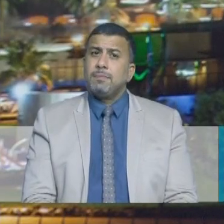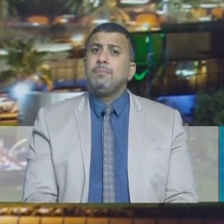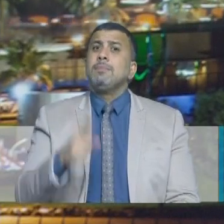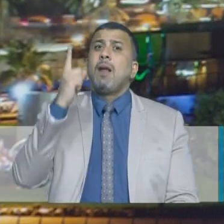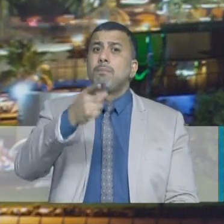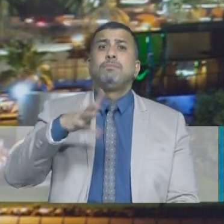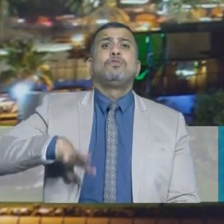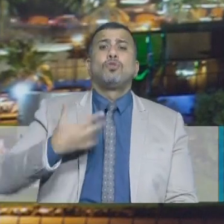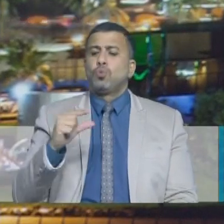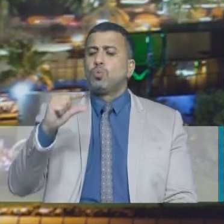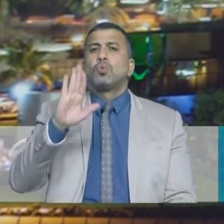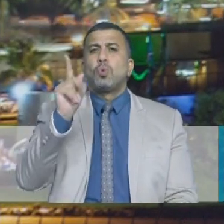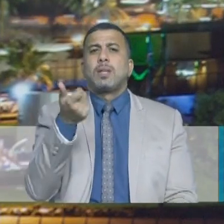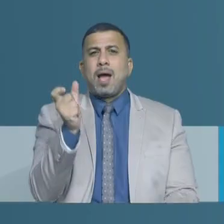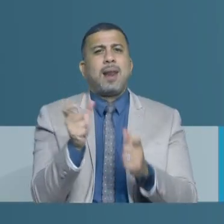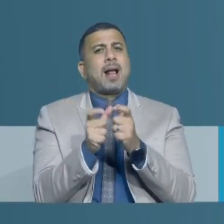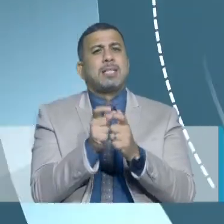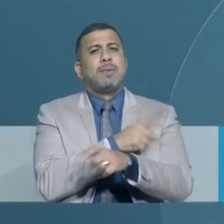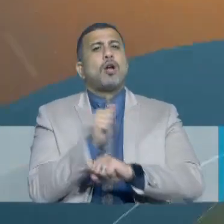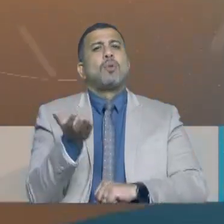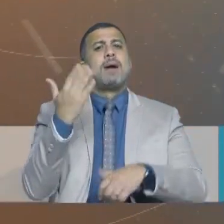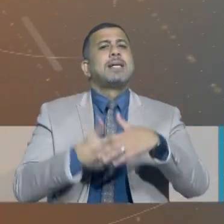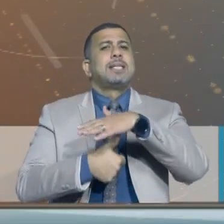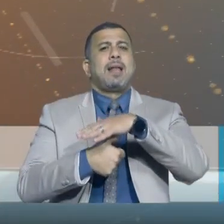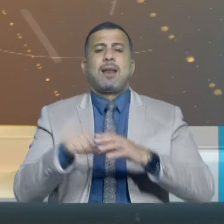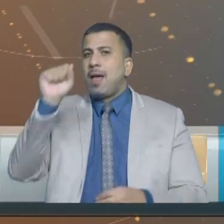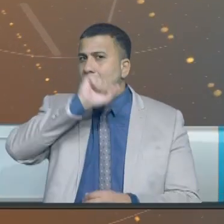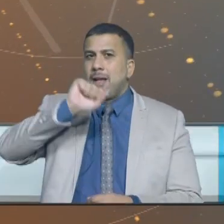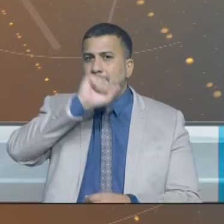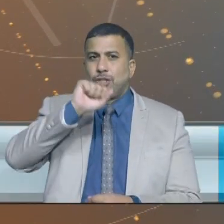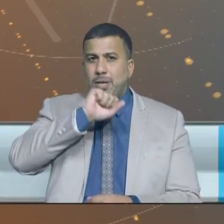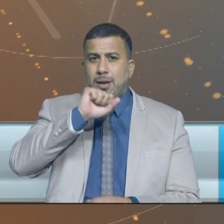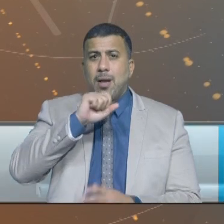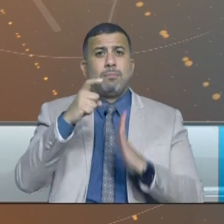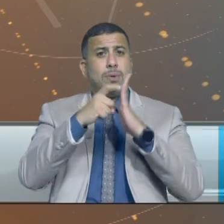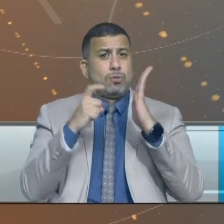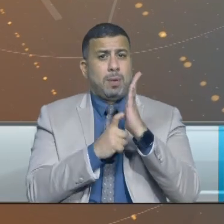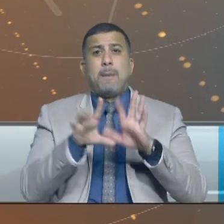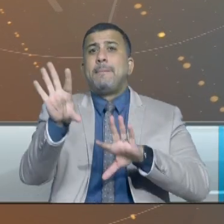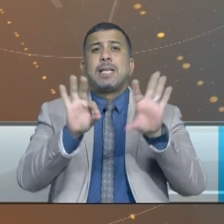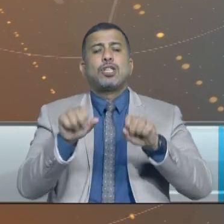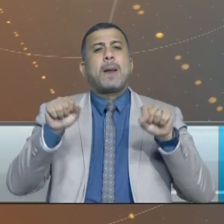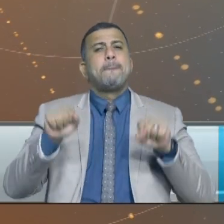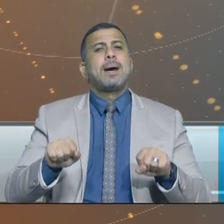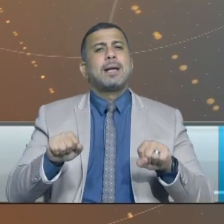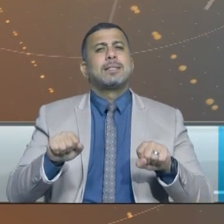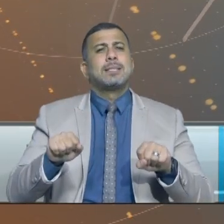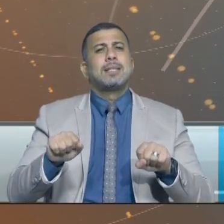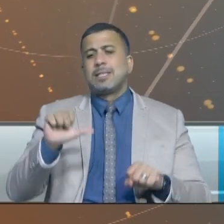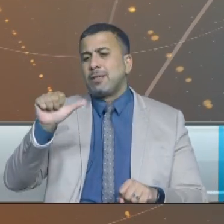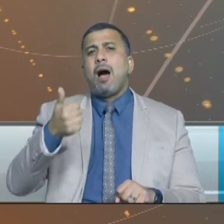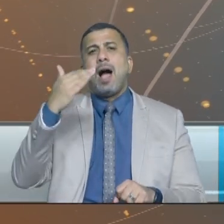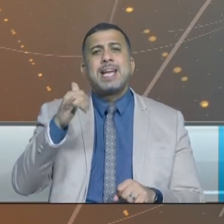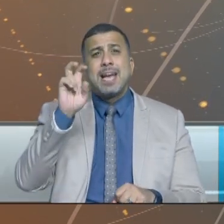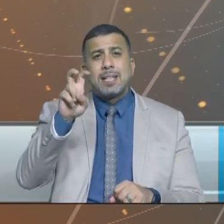اصدر صاحب السمو الشيخ الدكتور سلطان بن محمد ال قاسمي عضو المجلس الاعلى حاكم الشارقه مرسوما اميريا بتشكيل